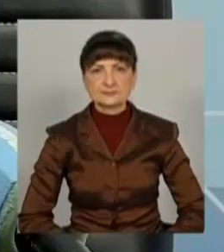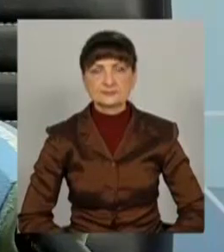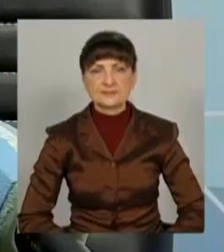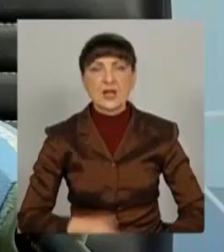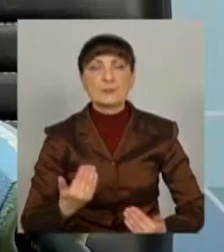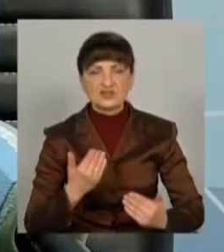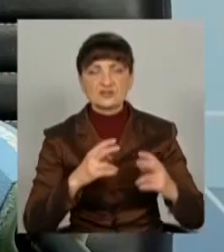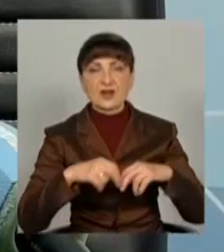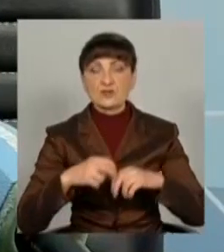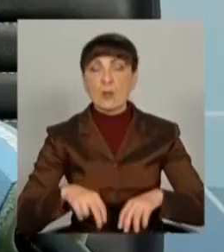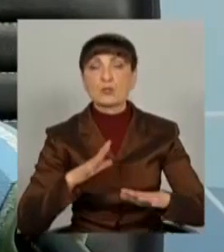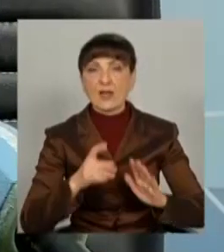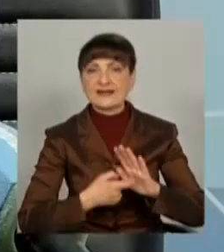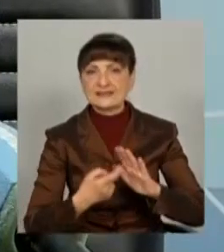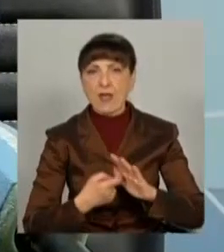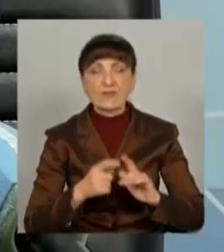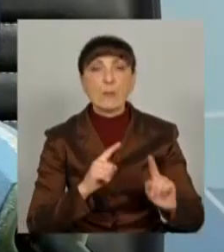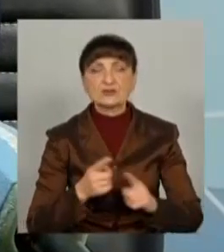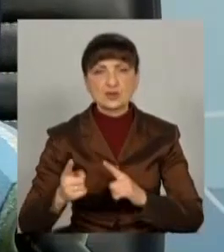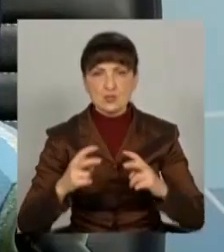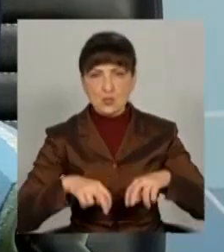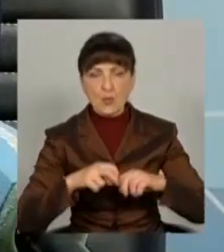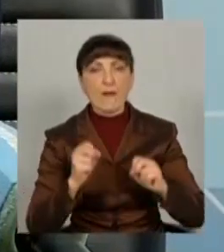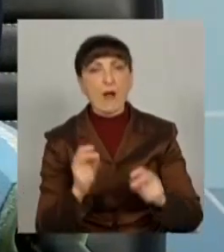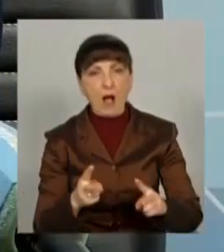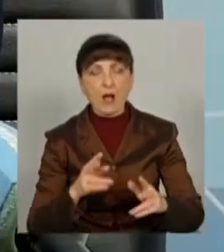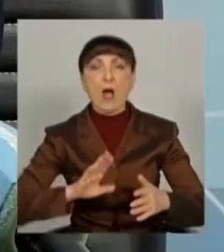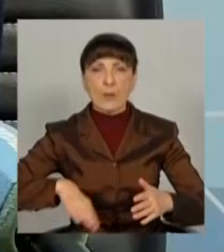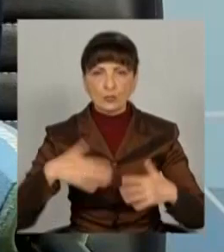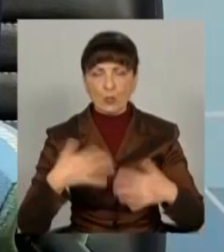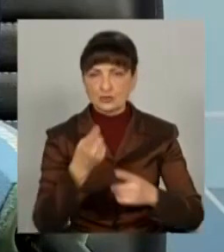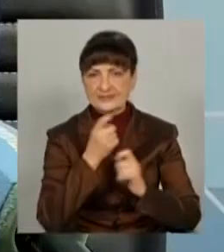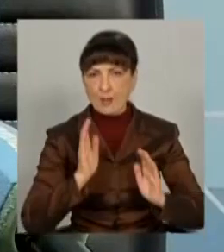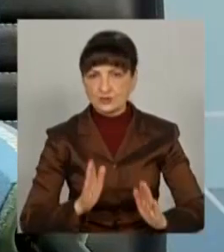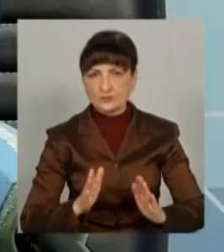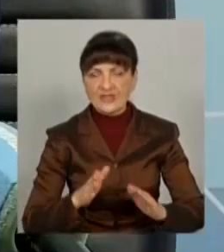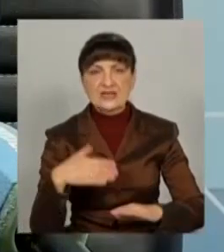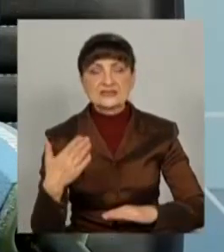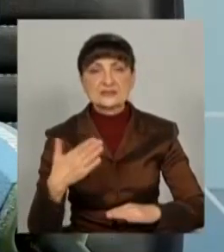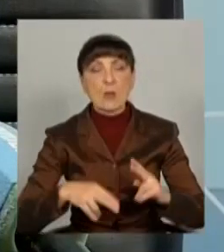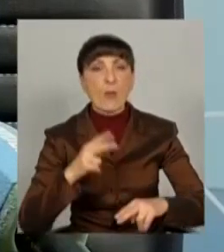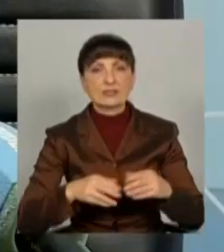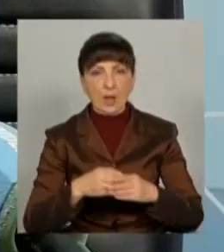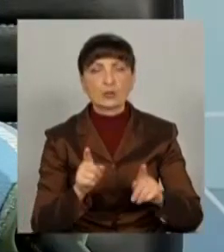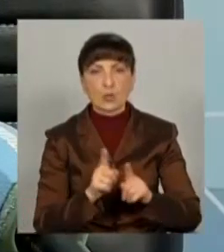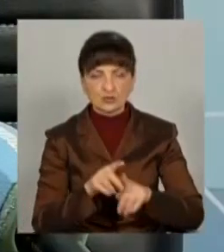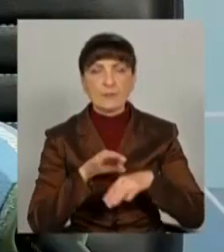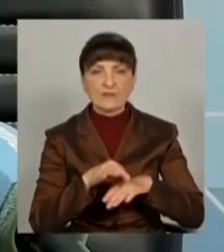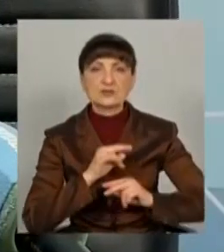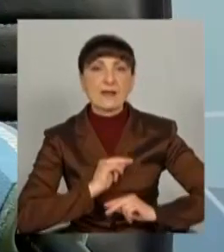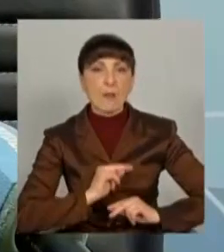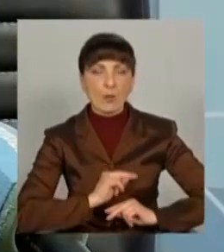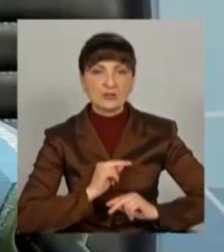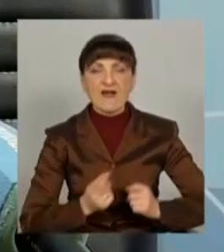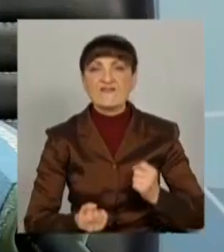Мы сейчас проведем расследование, из-за чего произошло, как произошло, и потом уже сообщим. Со стороны подрядчика тоже проводится работа